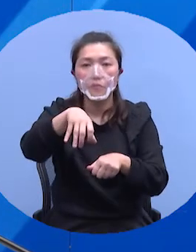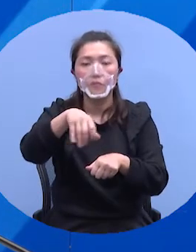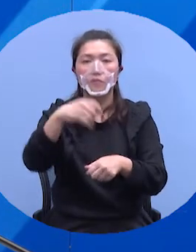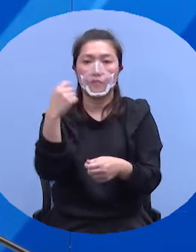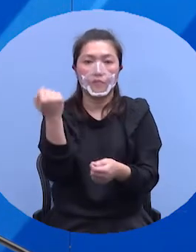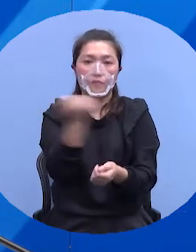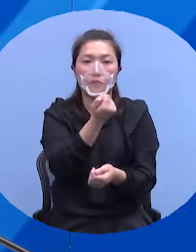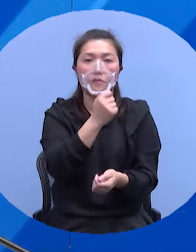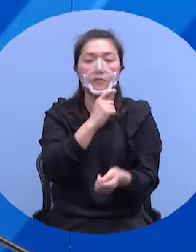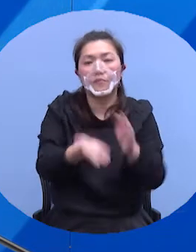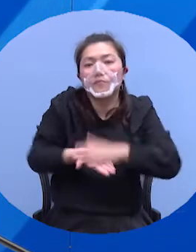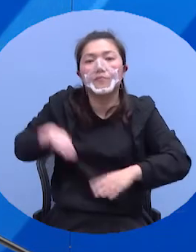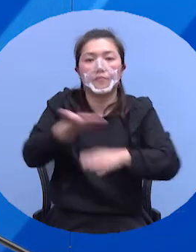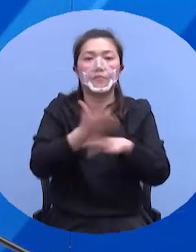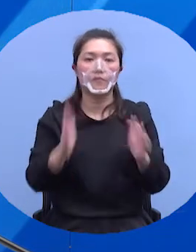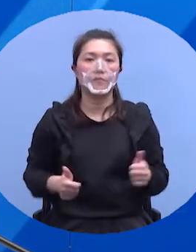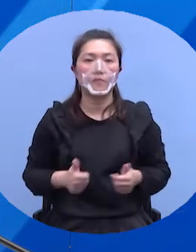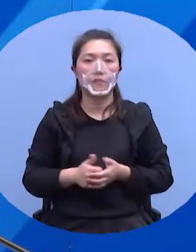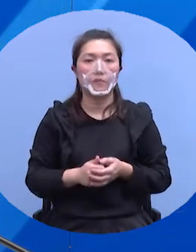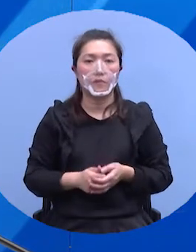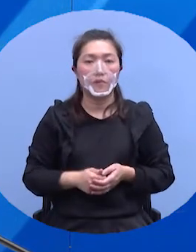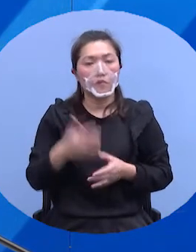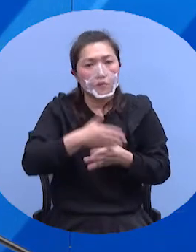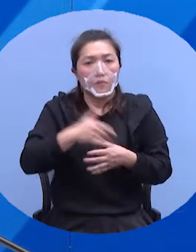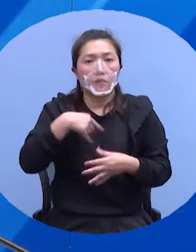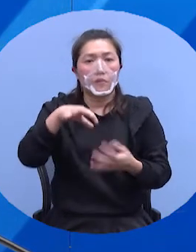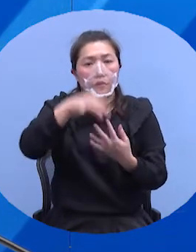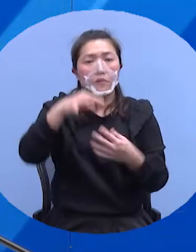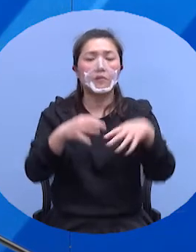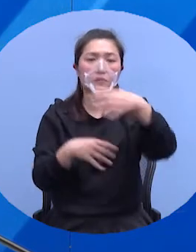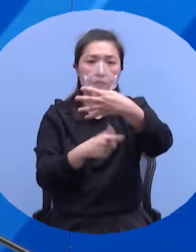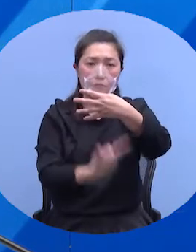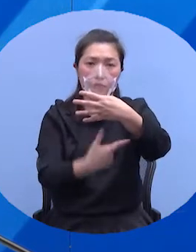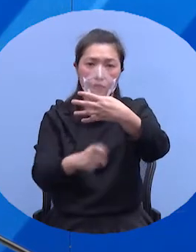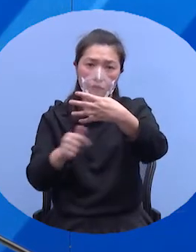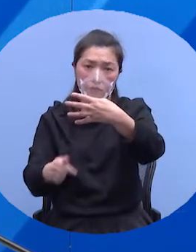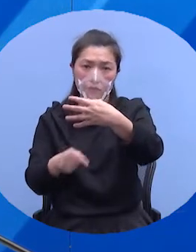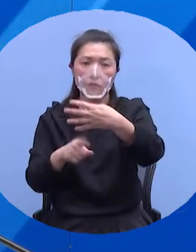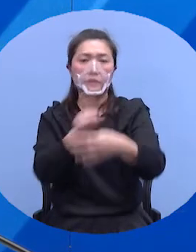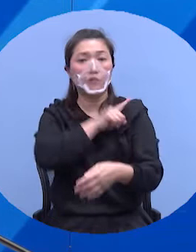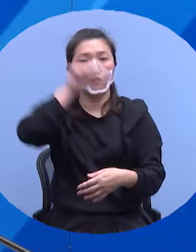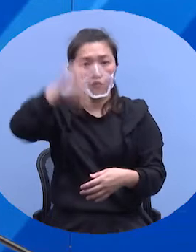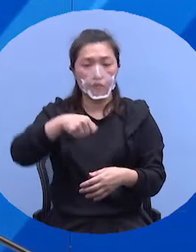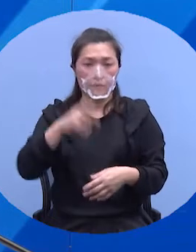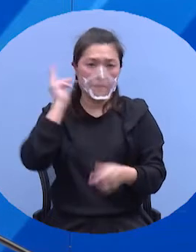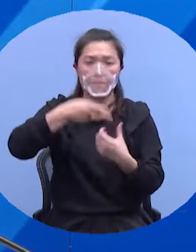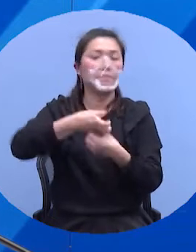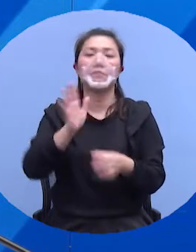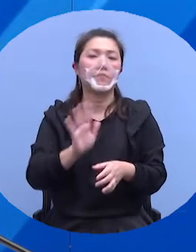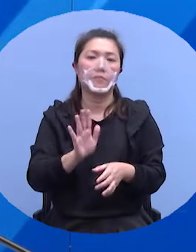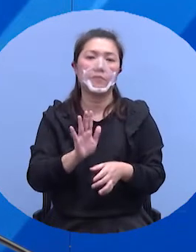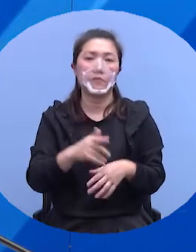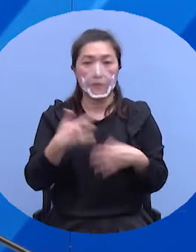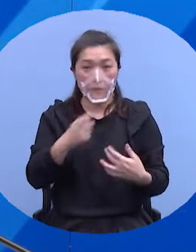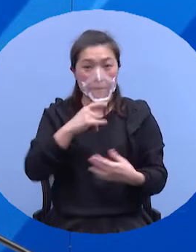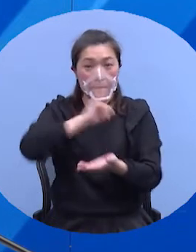盡早可以復常的。所以在8號、9號、10號呢，我們既然是自願不是強制，當然不會